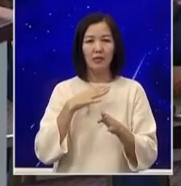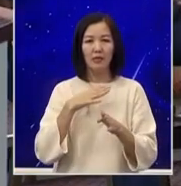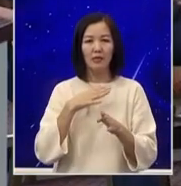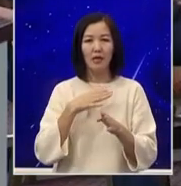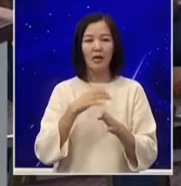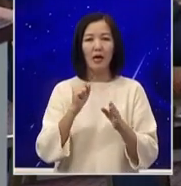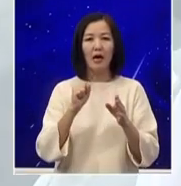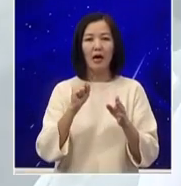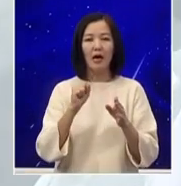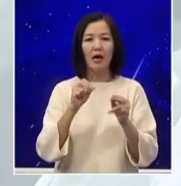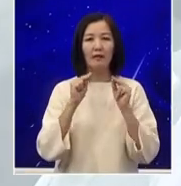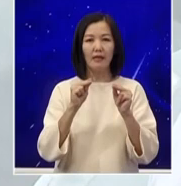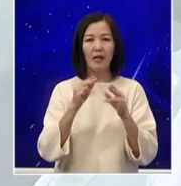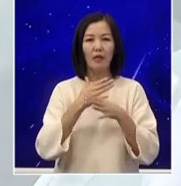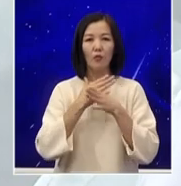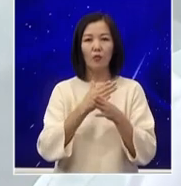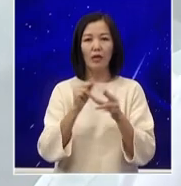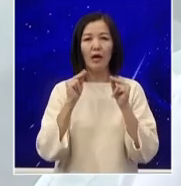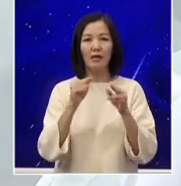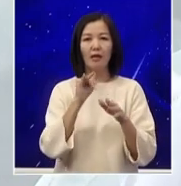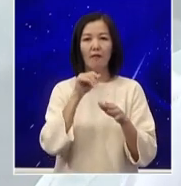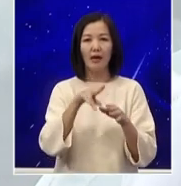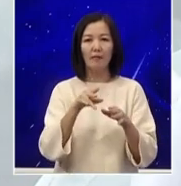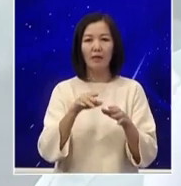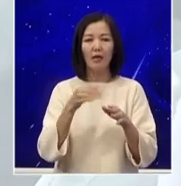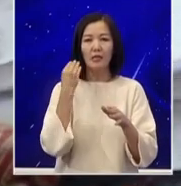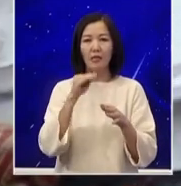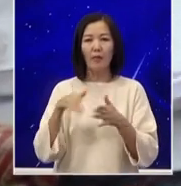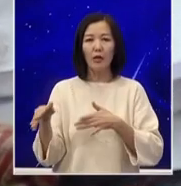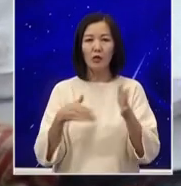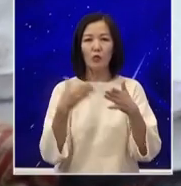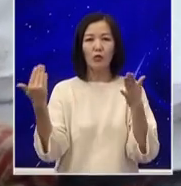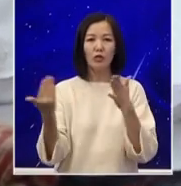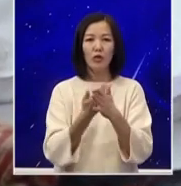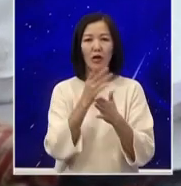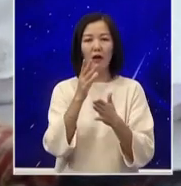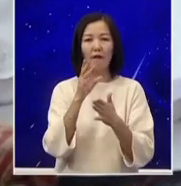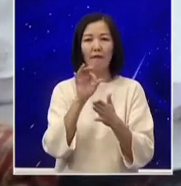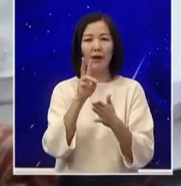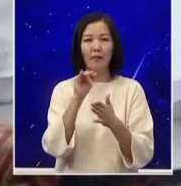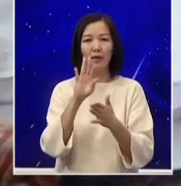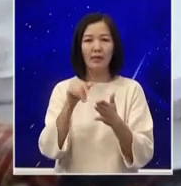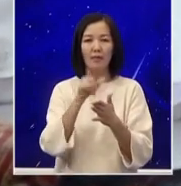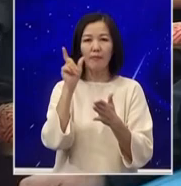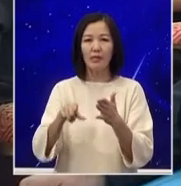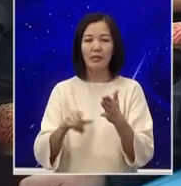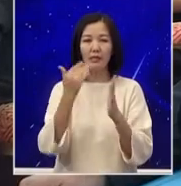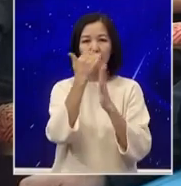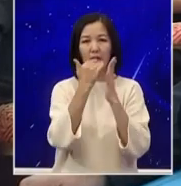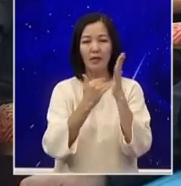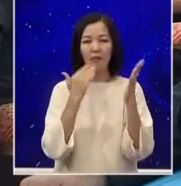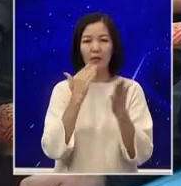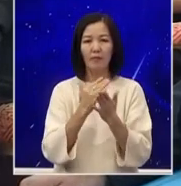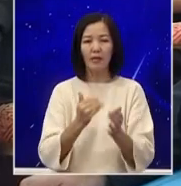іске асырылған. Олардың қатарында адал көмек, адал фарм, сапалы жол, жаңа формация басшысы сынды бағдарламалар бар.